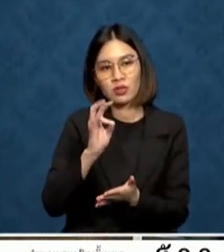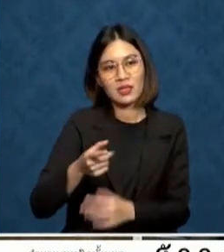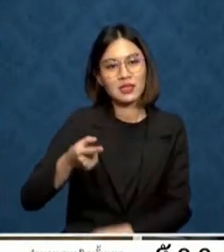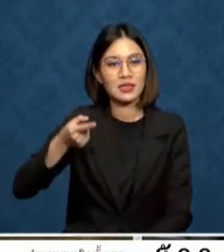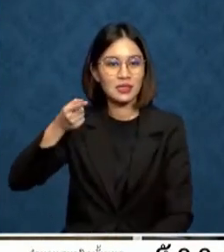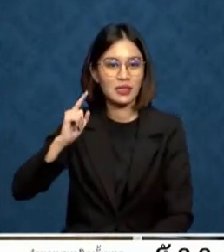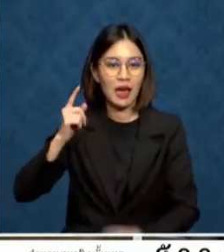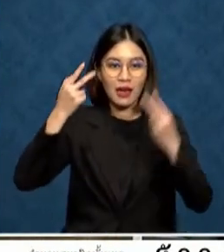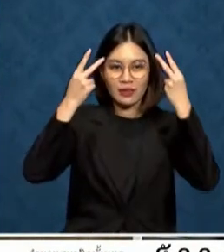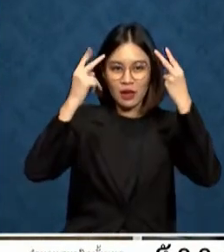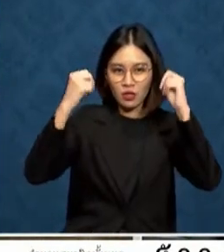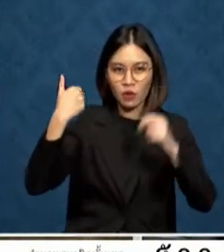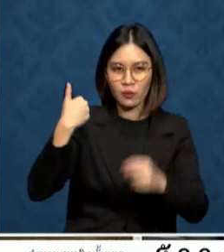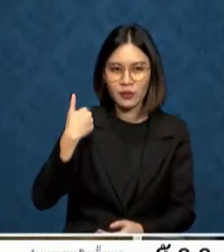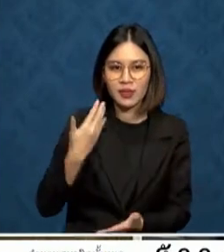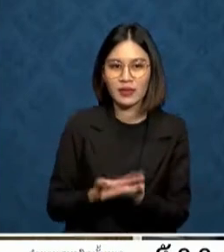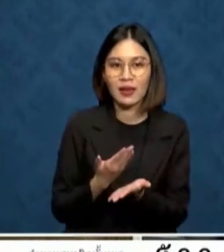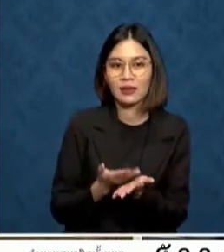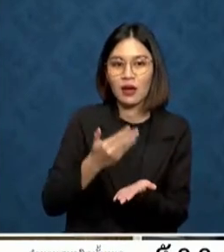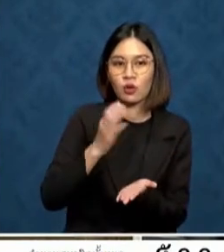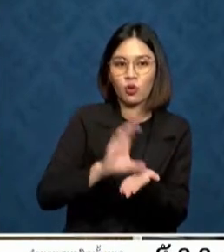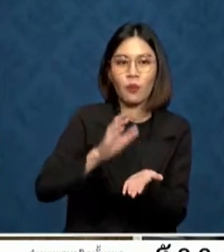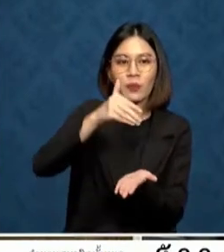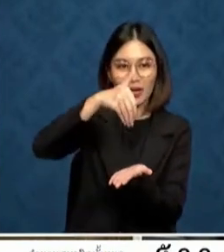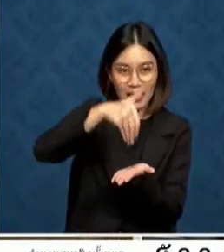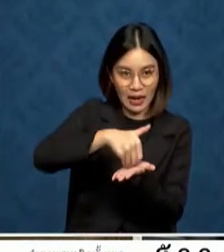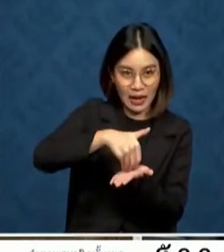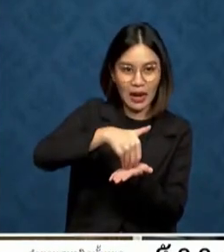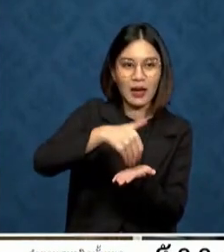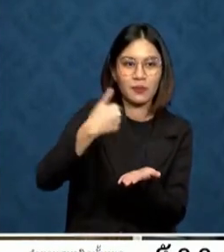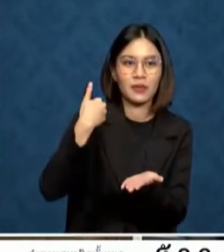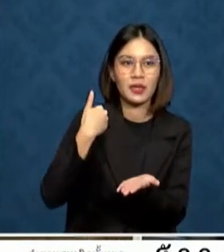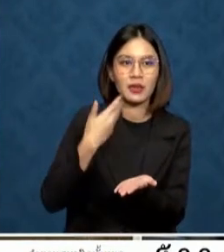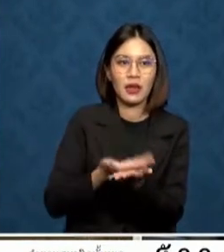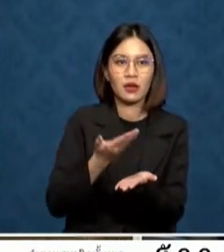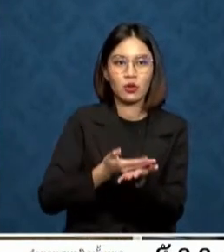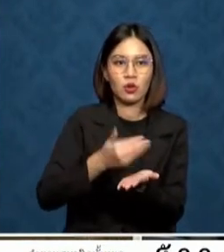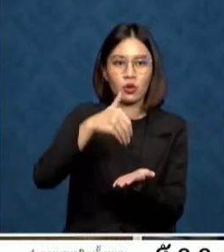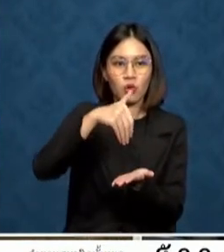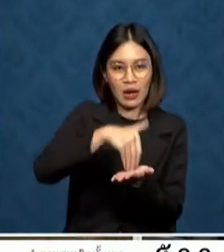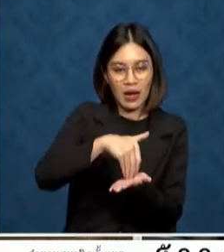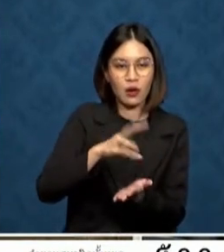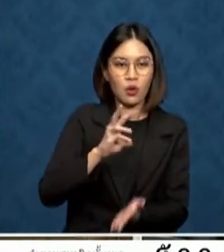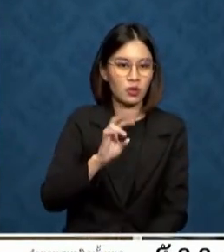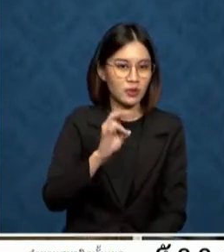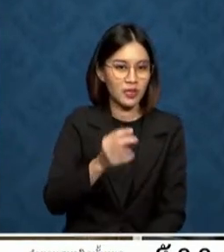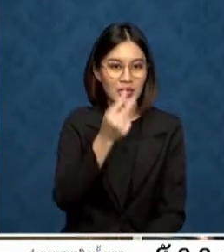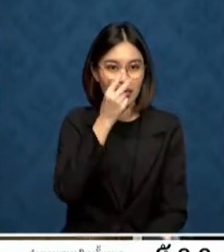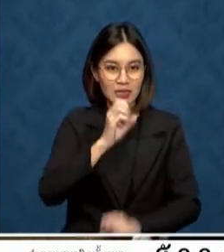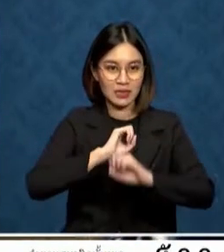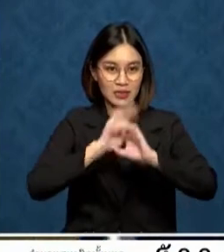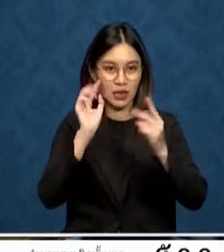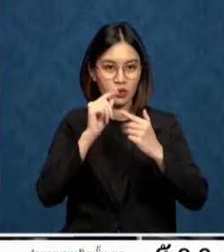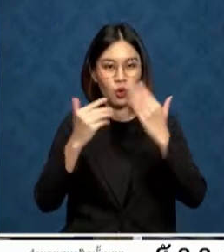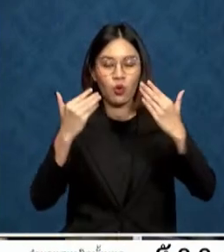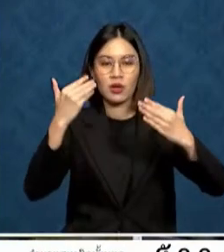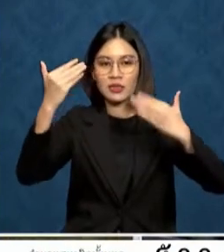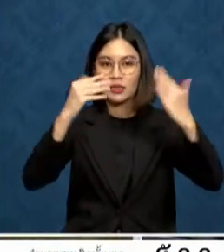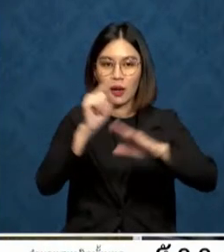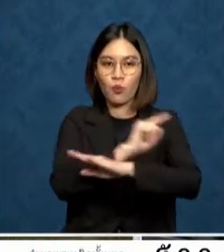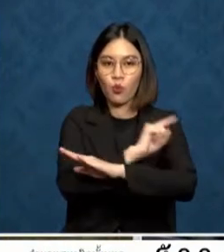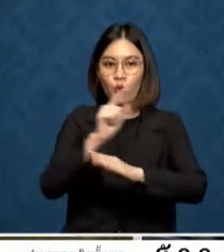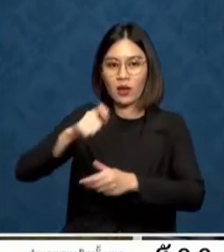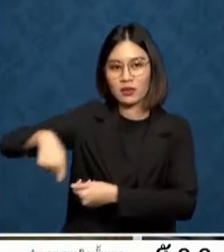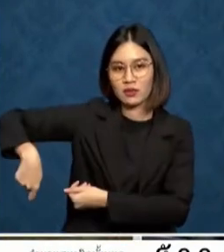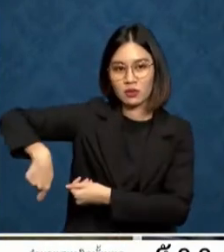นายกก็มีการควักงบกลางออกมาบ้างงบกลาง 67นะครับยกตัวอย่างที่เห็นได้ชัดครับอย่างงานสงมามหาสงกราน